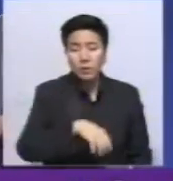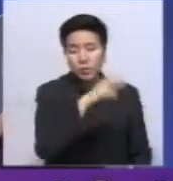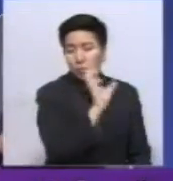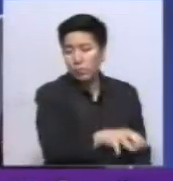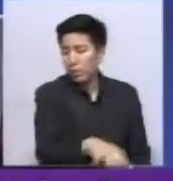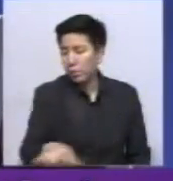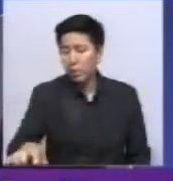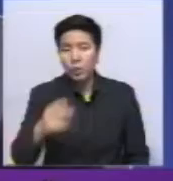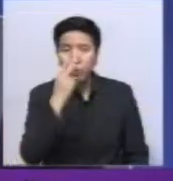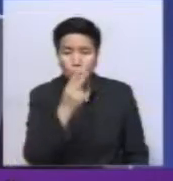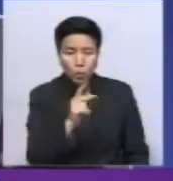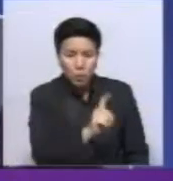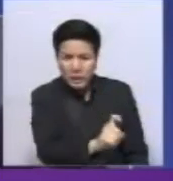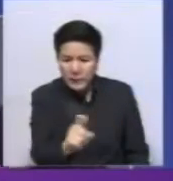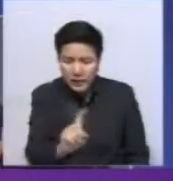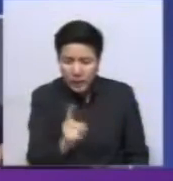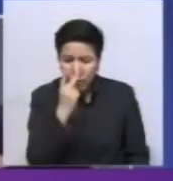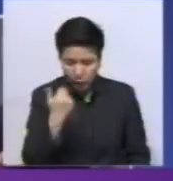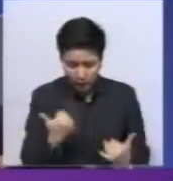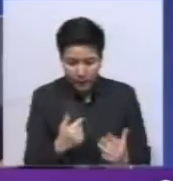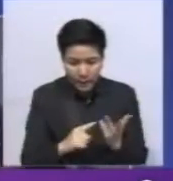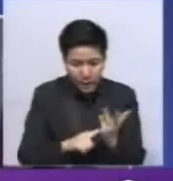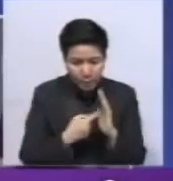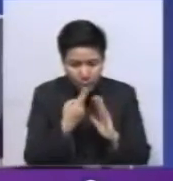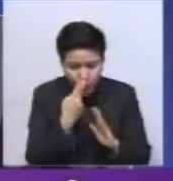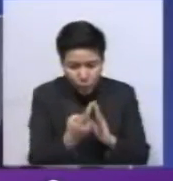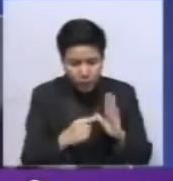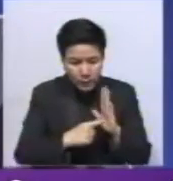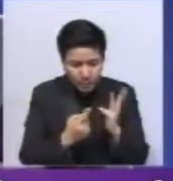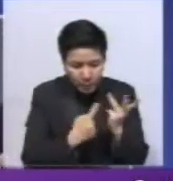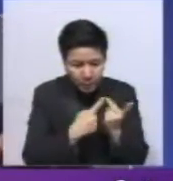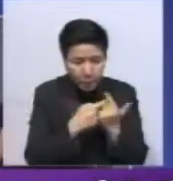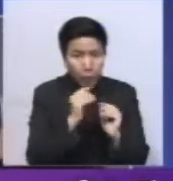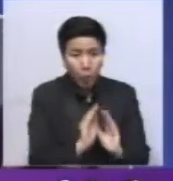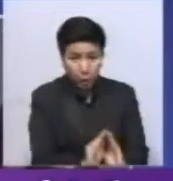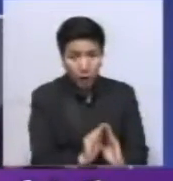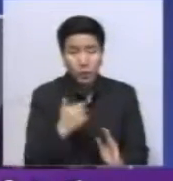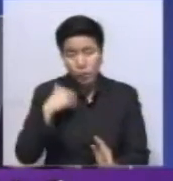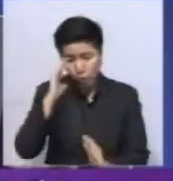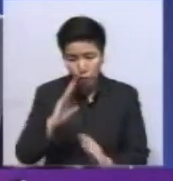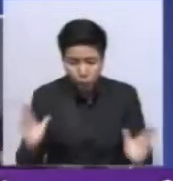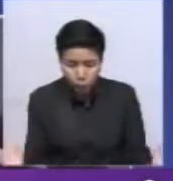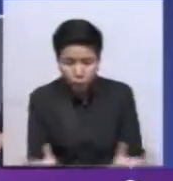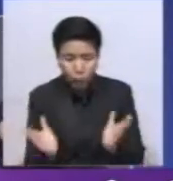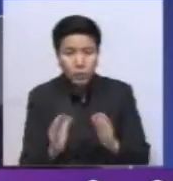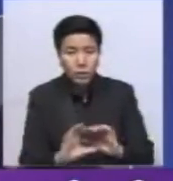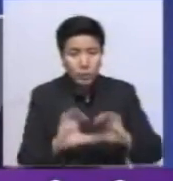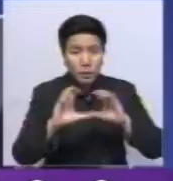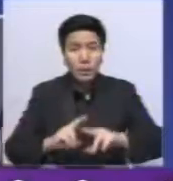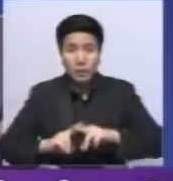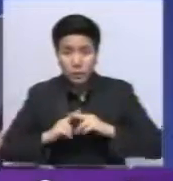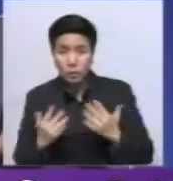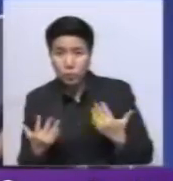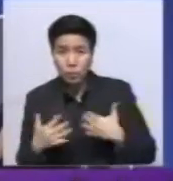ได้มีการเร่งสำรวจความเสียหายในโอกาสแรกๆนะครับเพื่อจะแก้ไขในทันทีรวมทั้งสนับสนุนให้พลังประชารัฐทั้งในพื้น